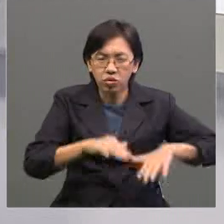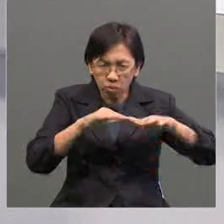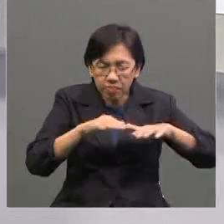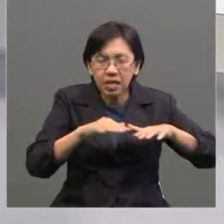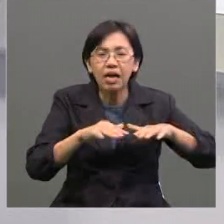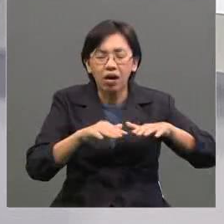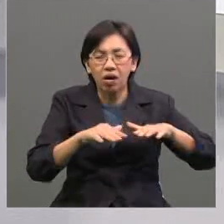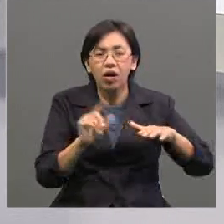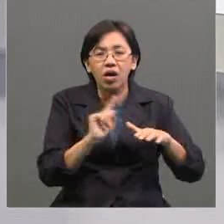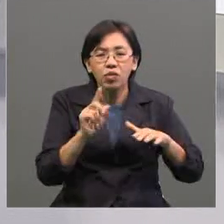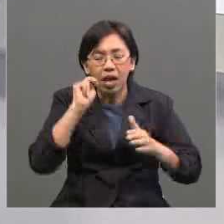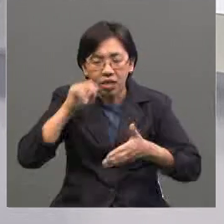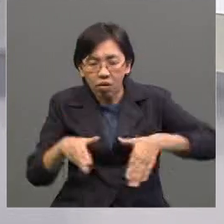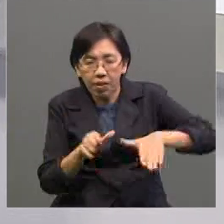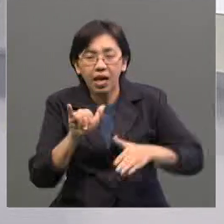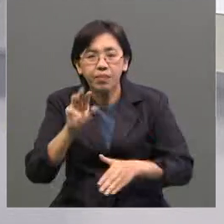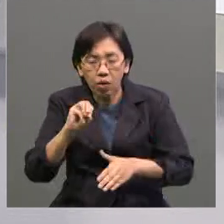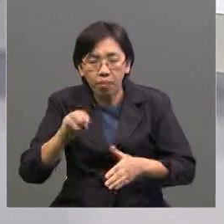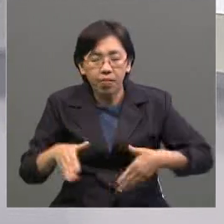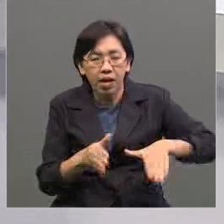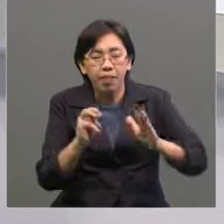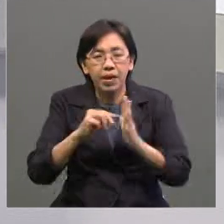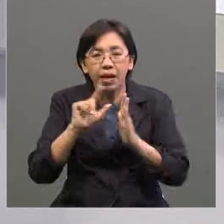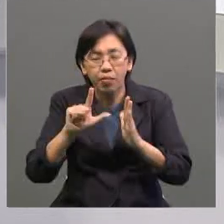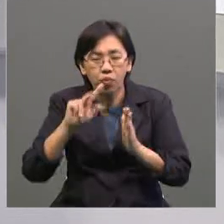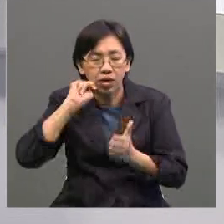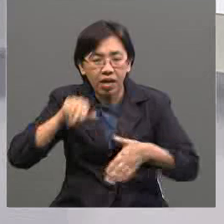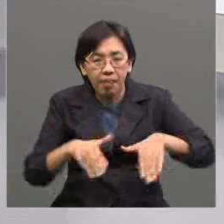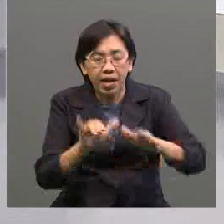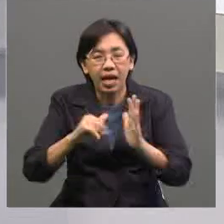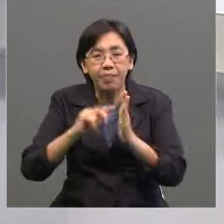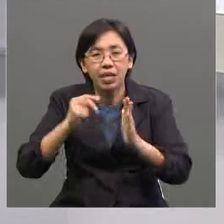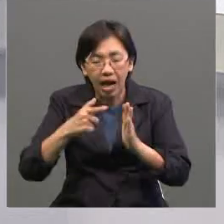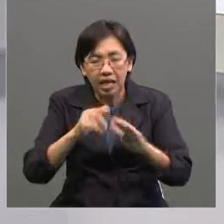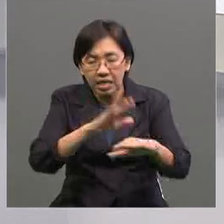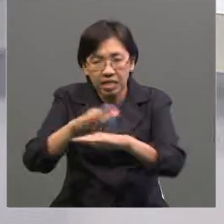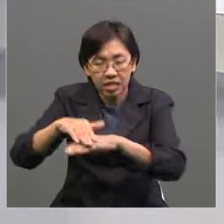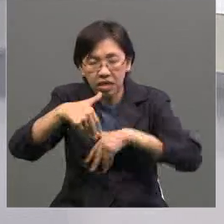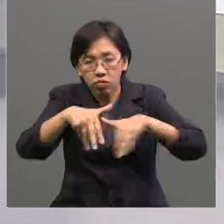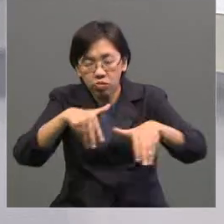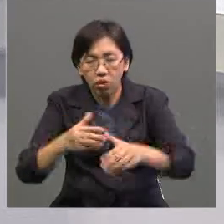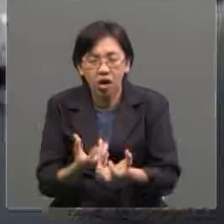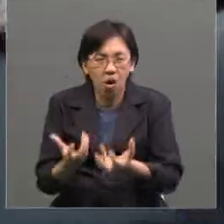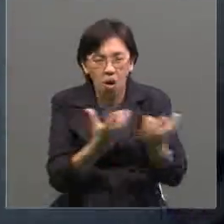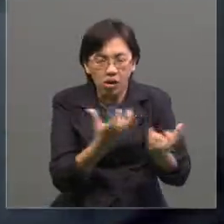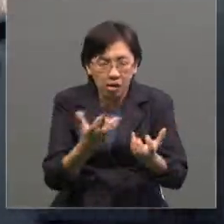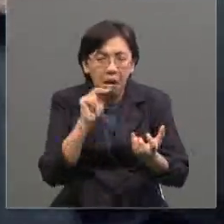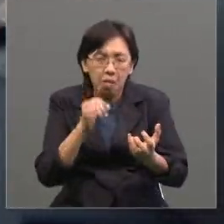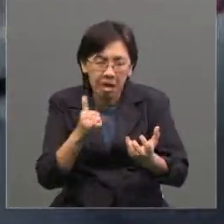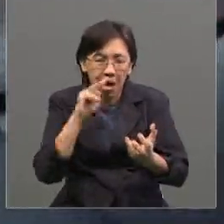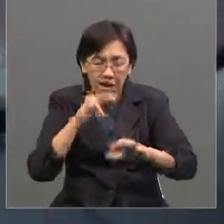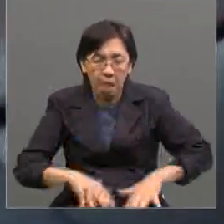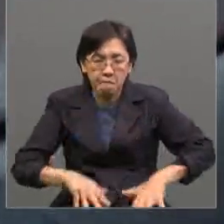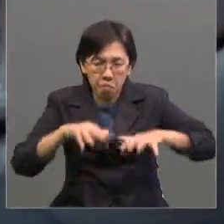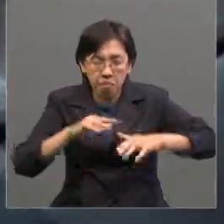ลุ่มต่ำบริเวณริมแม่น้ำยมแม่น้ำมูลแลก็แม่น้ำยังนะครับขอให้ประชาชนนั้นเตรียมพร้อมที่จะรับมือกับเหตุการณ์ที่จะเกิดขึ้นนะ